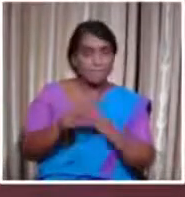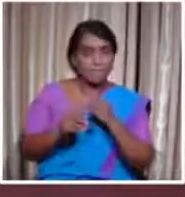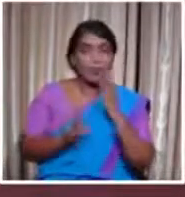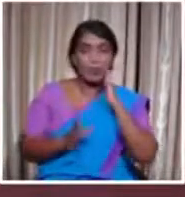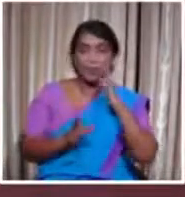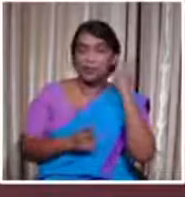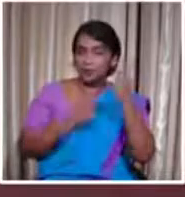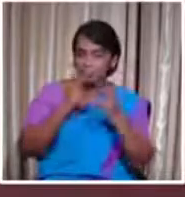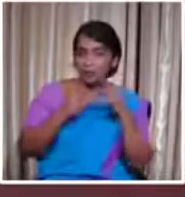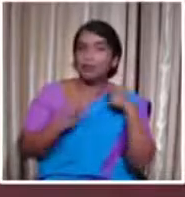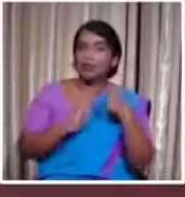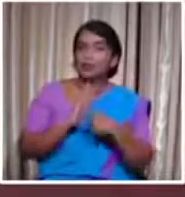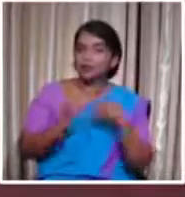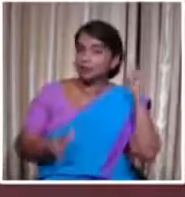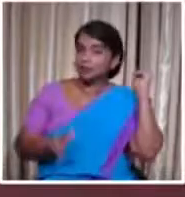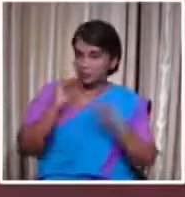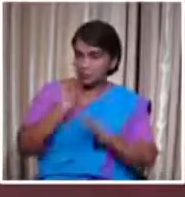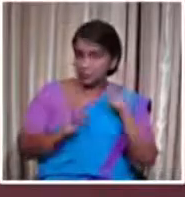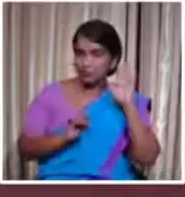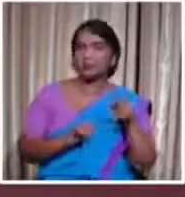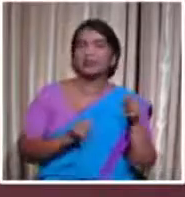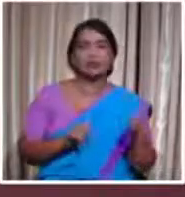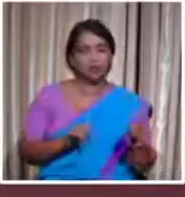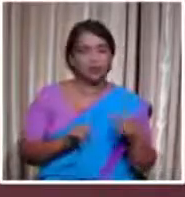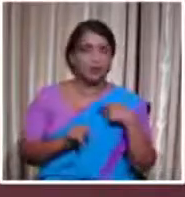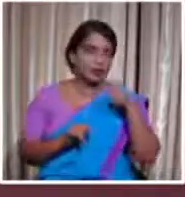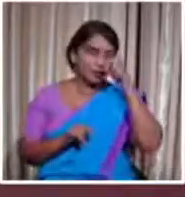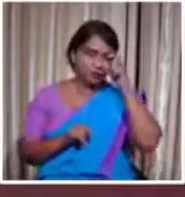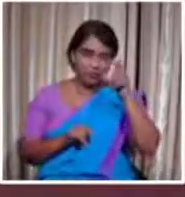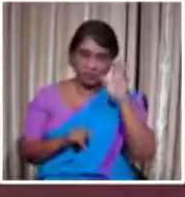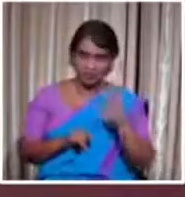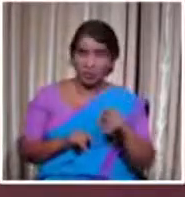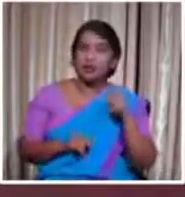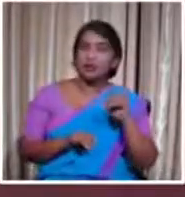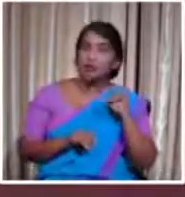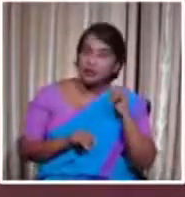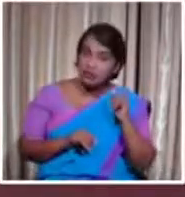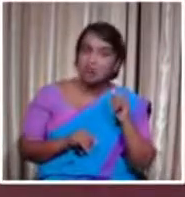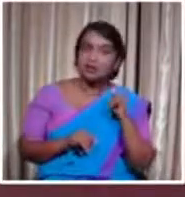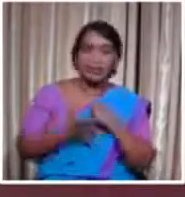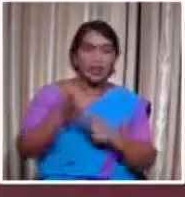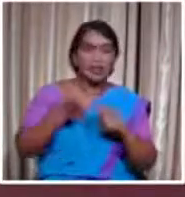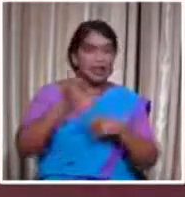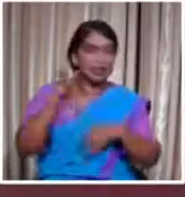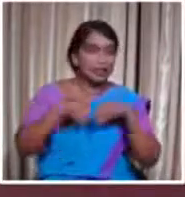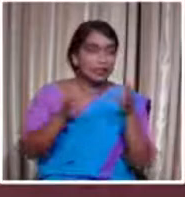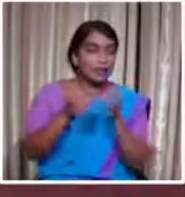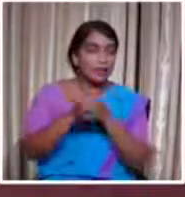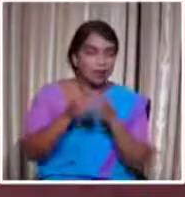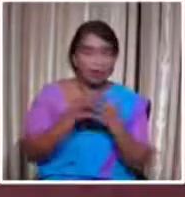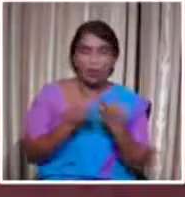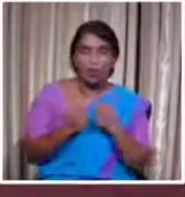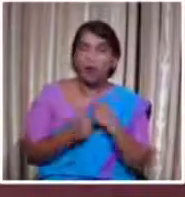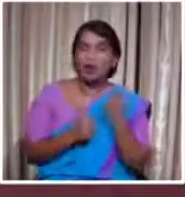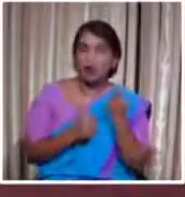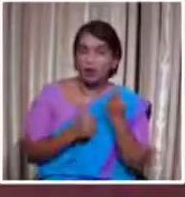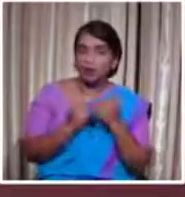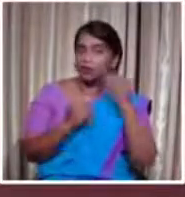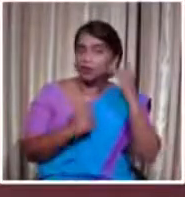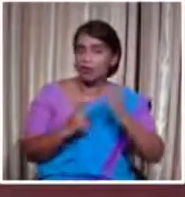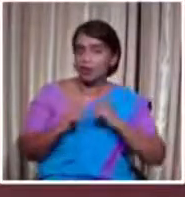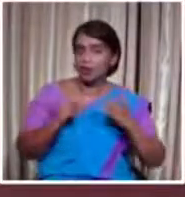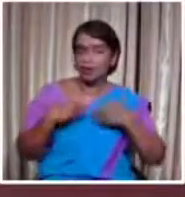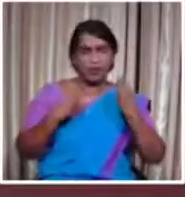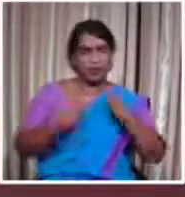සංචාරකෝ මේ රටට පැමිණෙයිද කියන එක අපි සලකලා බලන්න ඕනි සමහර දේශපාලන පක්ෂවලට ඕනි මේ රටේ ආර්ථික අනාගතය විනාශ